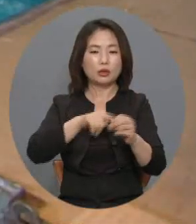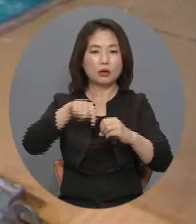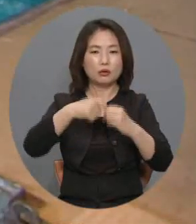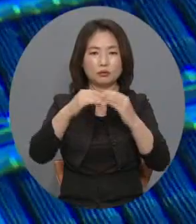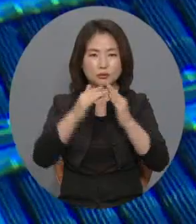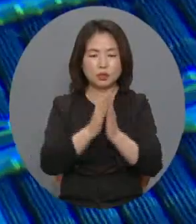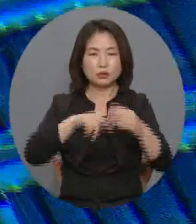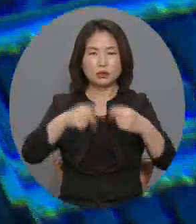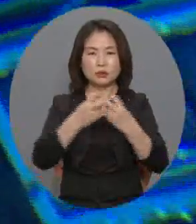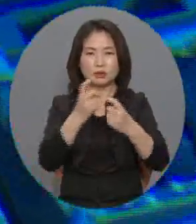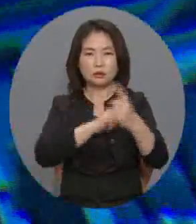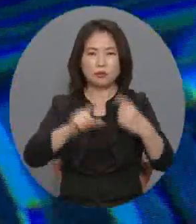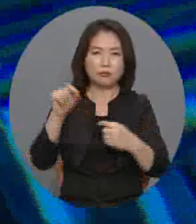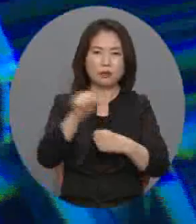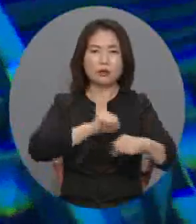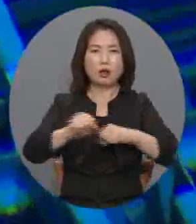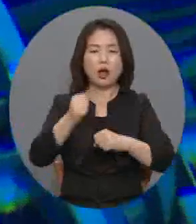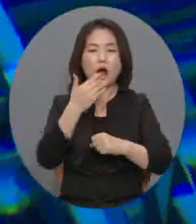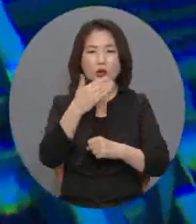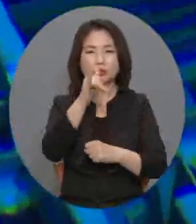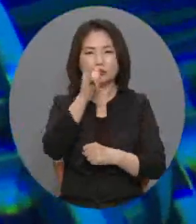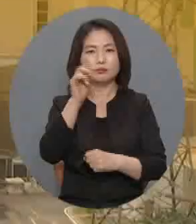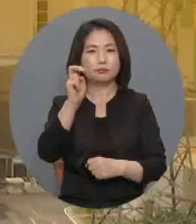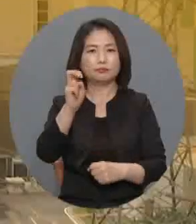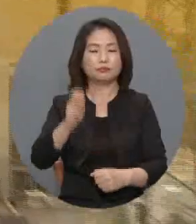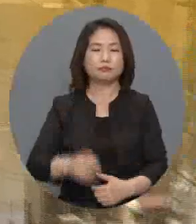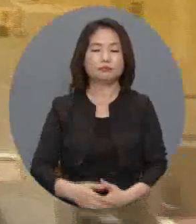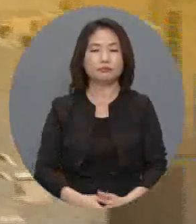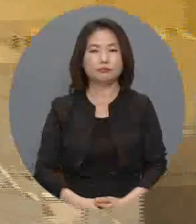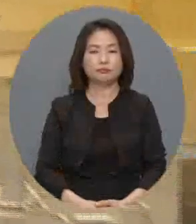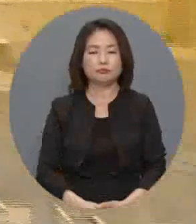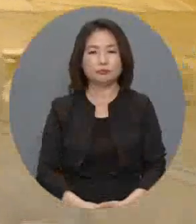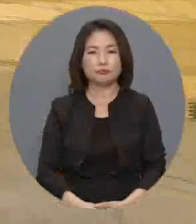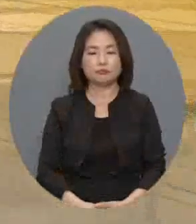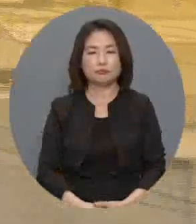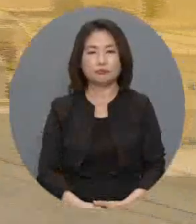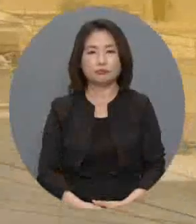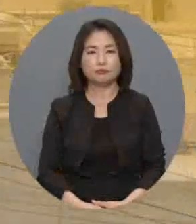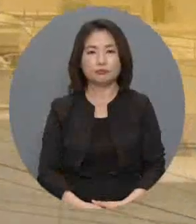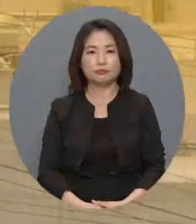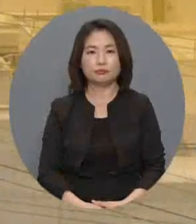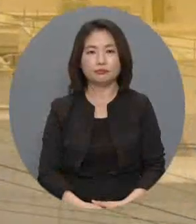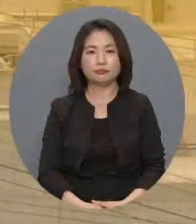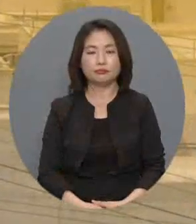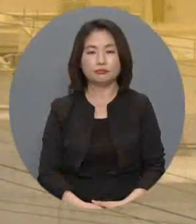탈원전 정책이 더욱 탄력을 받을 것이라는 전망입니다. MBC 뉴스 장미쁨입니다.